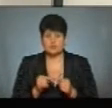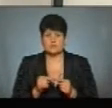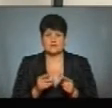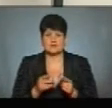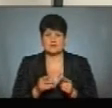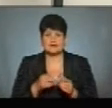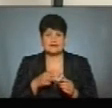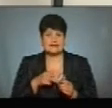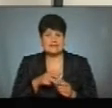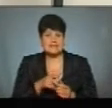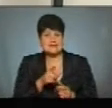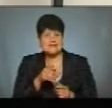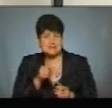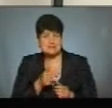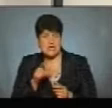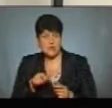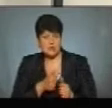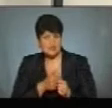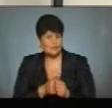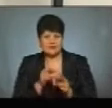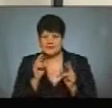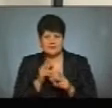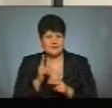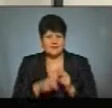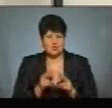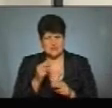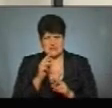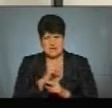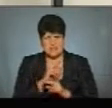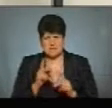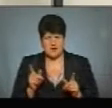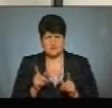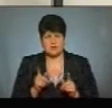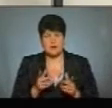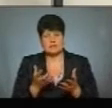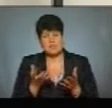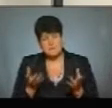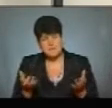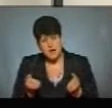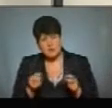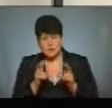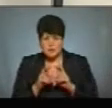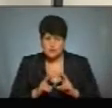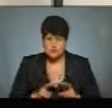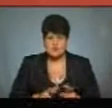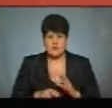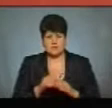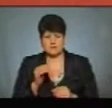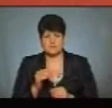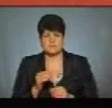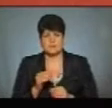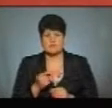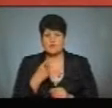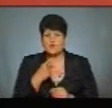йти за людиною – це не до кінця правильний варіант, все ж таки брати і аналізувати виборчі програми. Я вам зараз